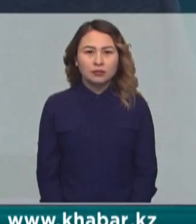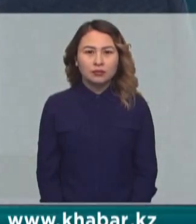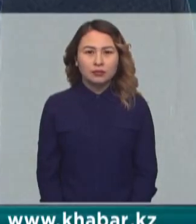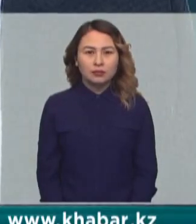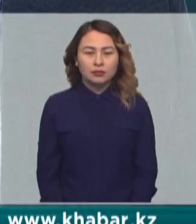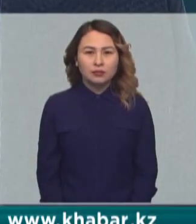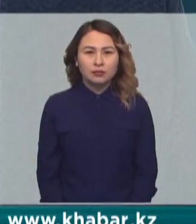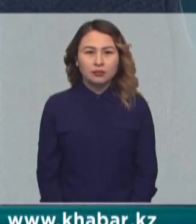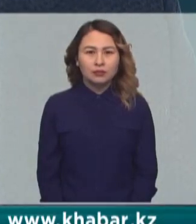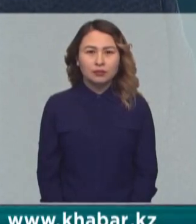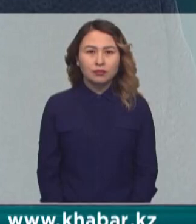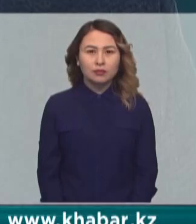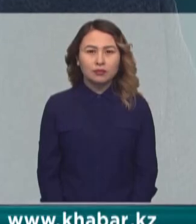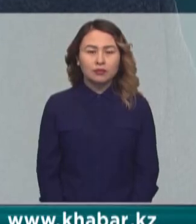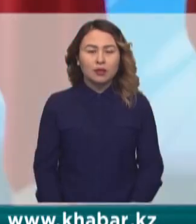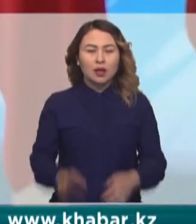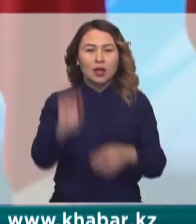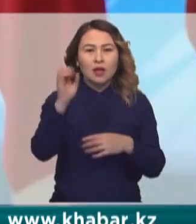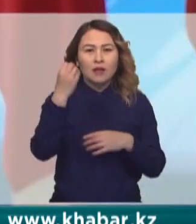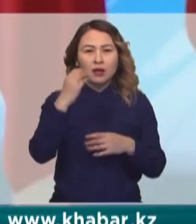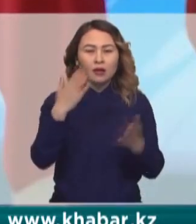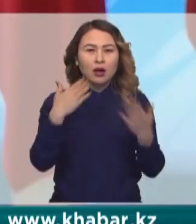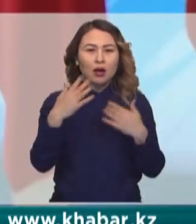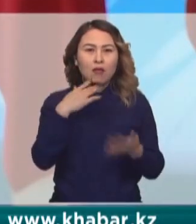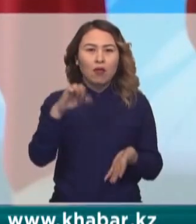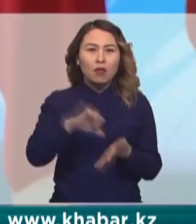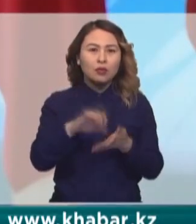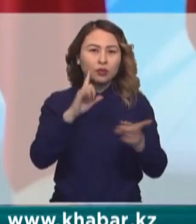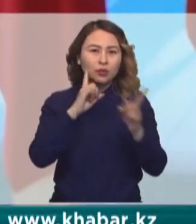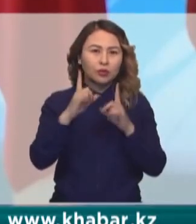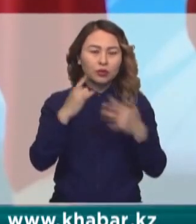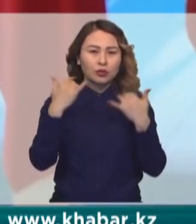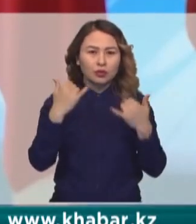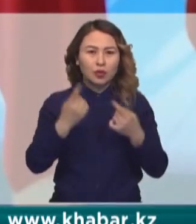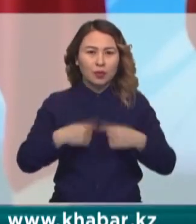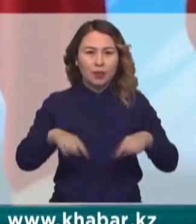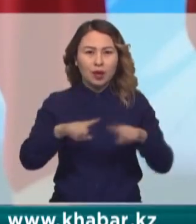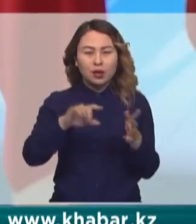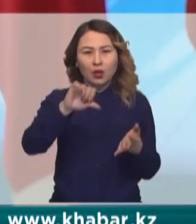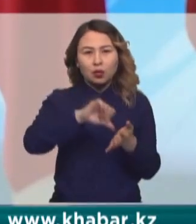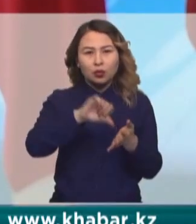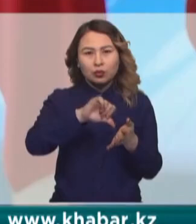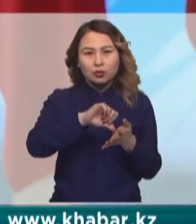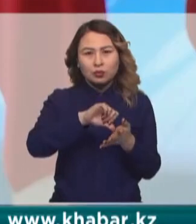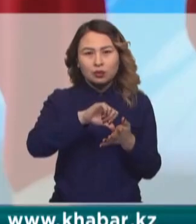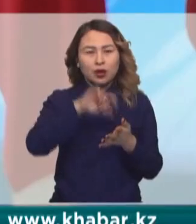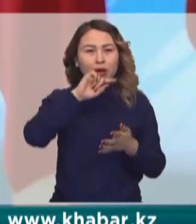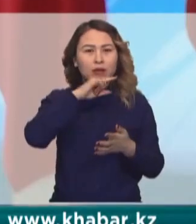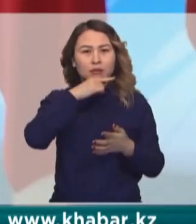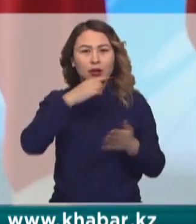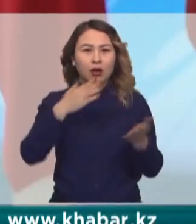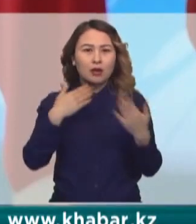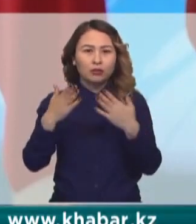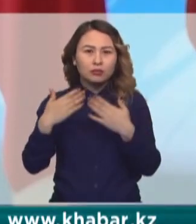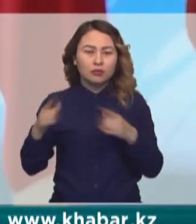Барымыз құрметті көрермен, саламатсыз ба, Азамат. Еуразиялық үкіметаралық кеңесі отырысында жалпы осы ұйымға мүше елдер арасындағы экономикалық